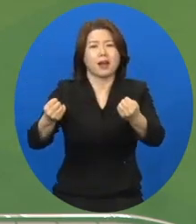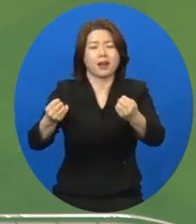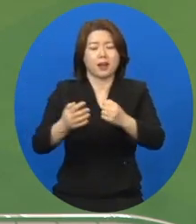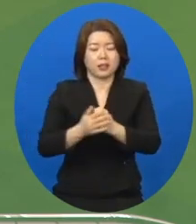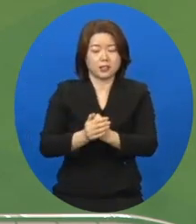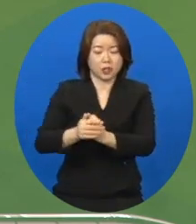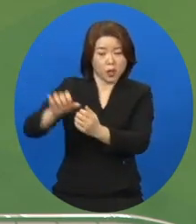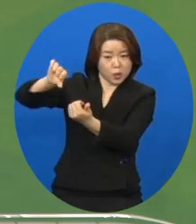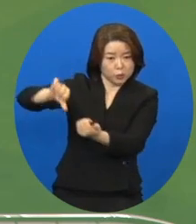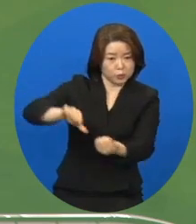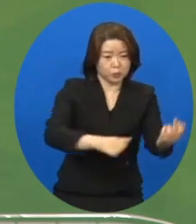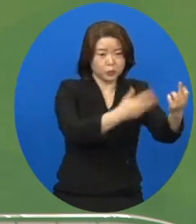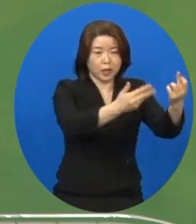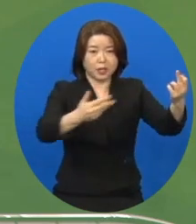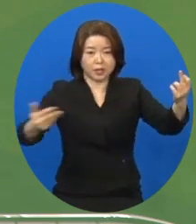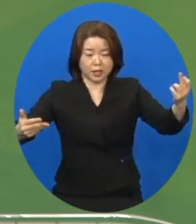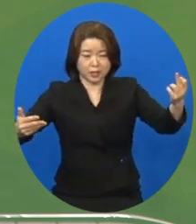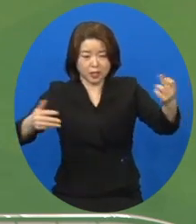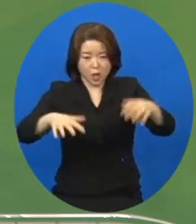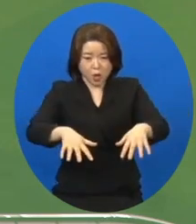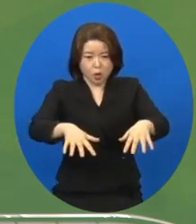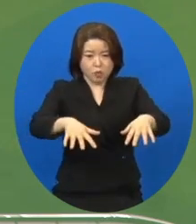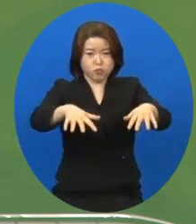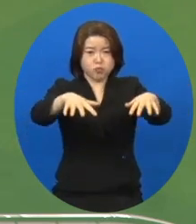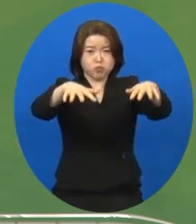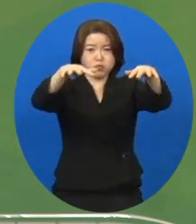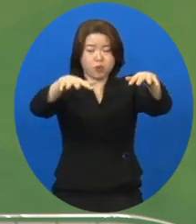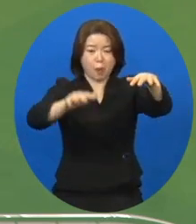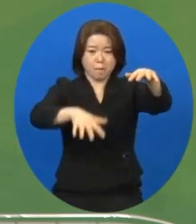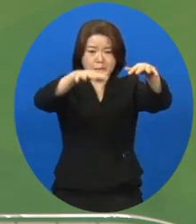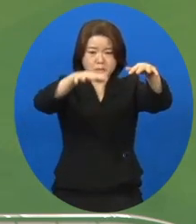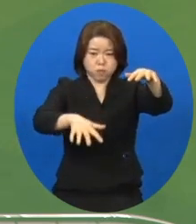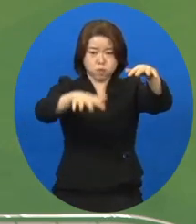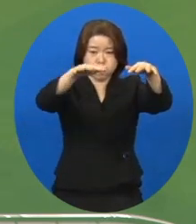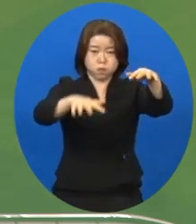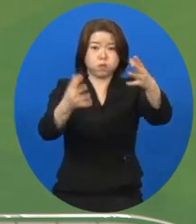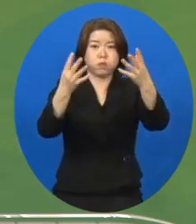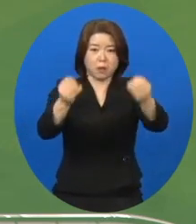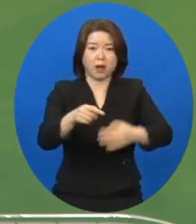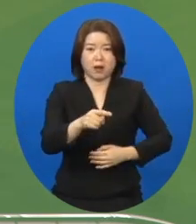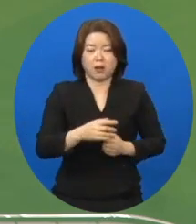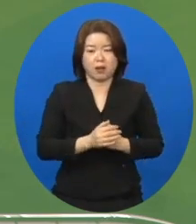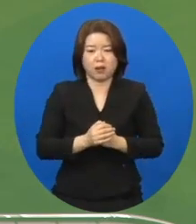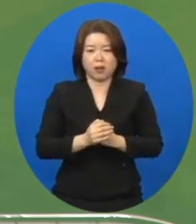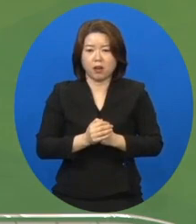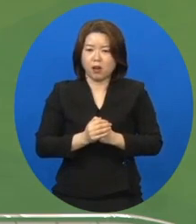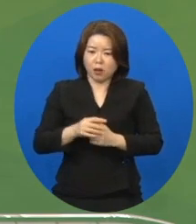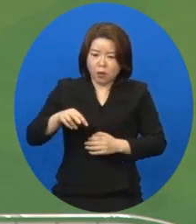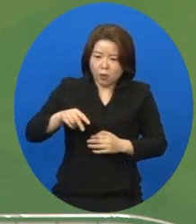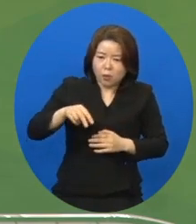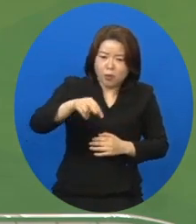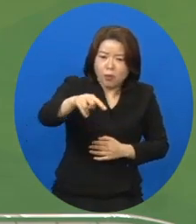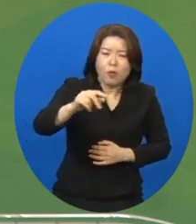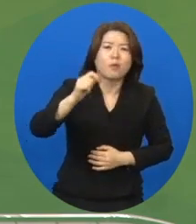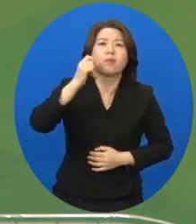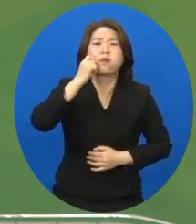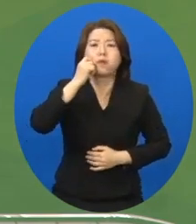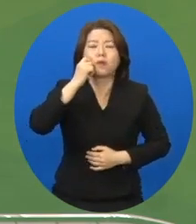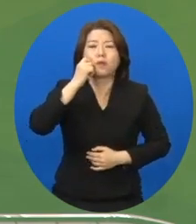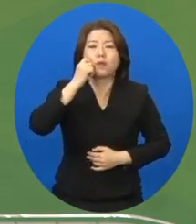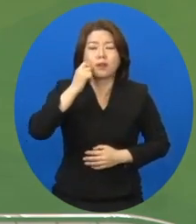물이 그 제방 뚝까지 가득했다고 그랬습니다. 건널 수 없다는 뜻입니다.